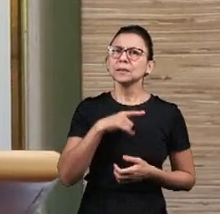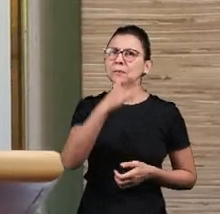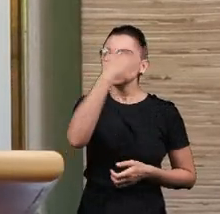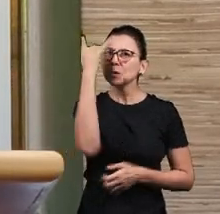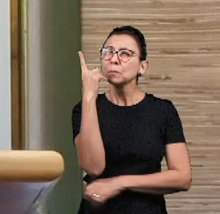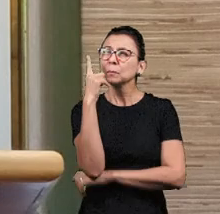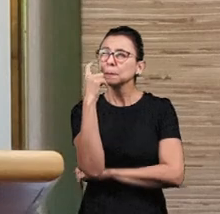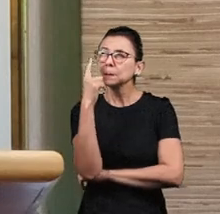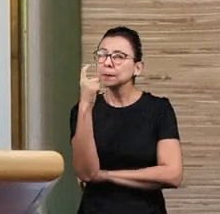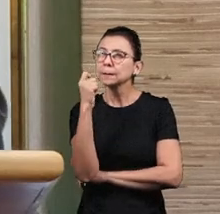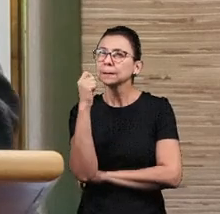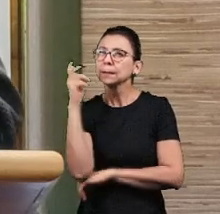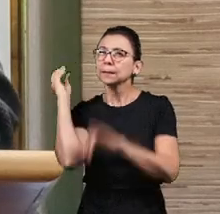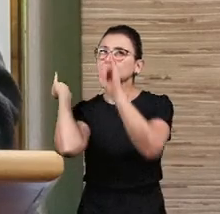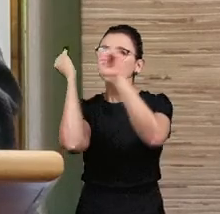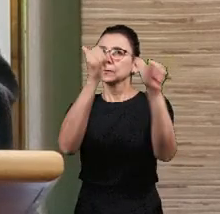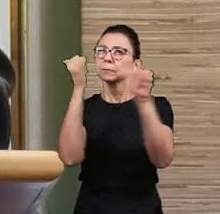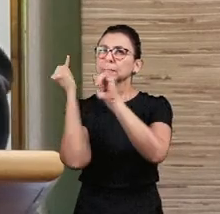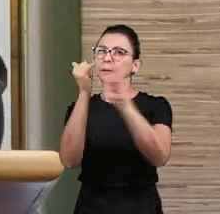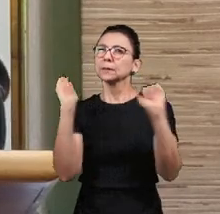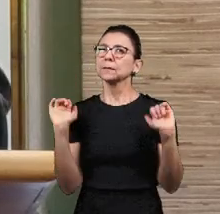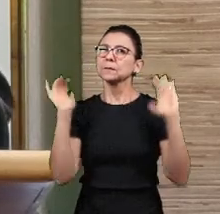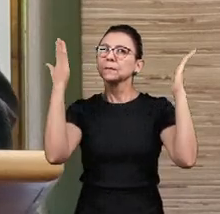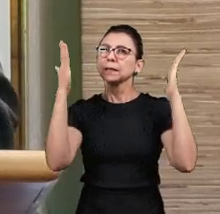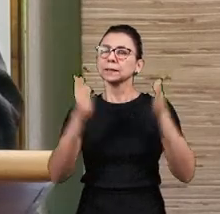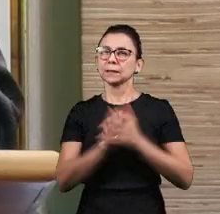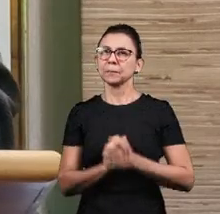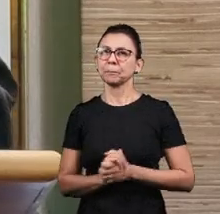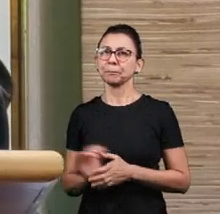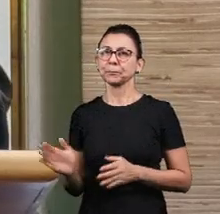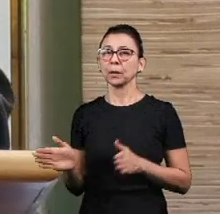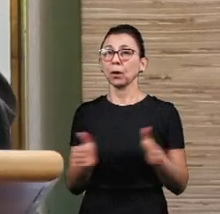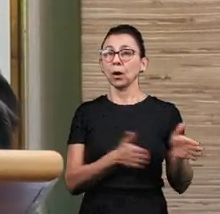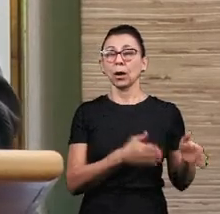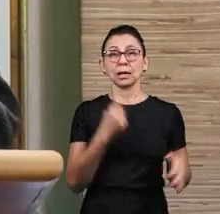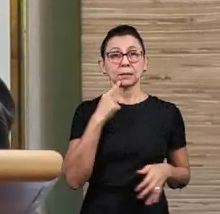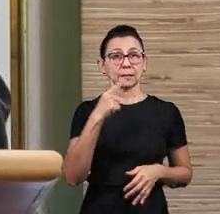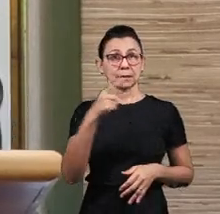semaine, il y avait un médecin ici et il m'a parlé, j'ai